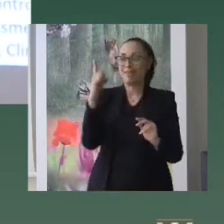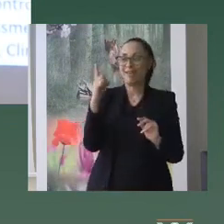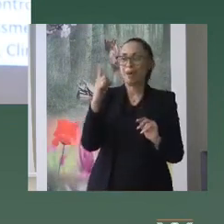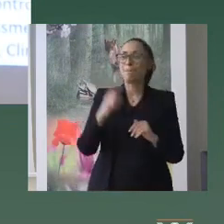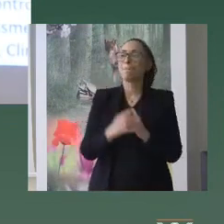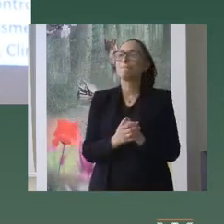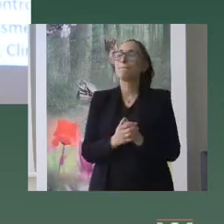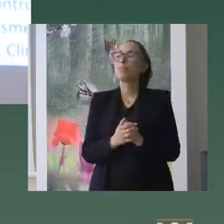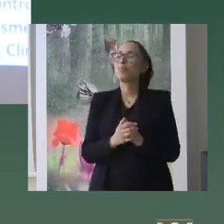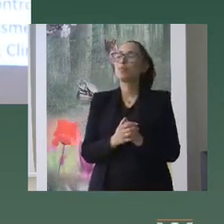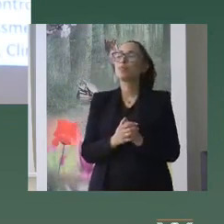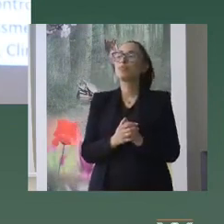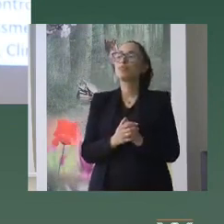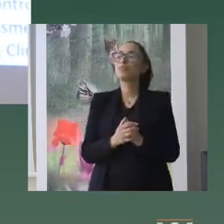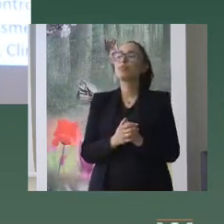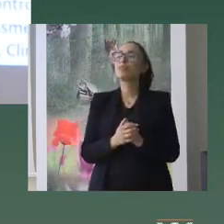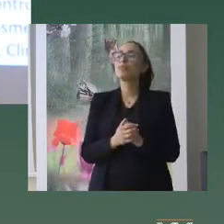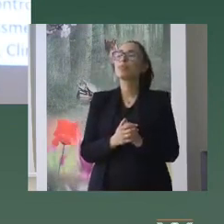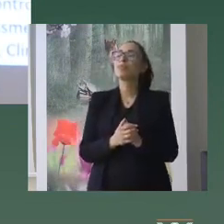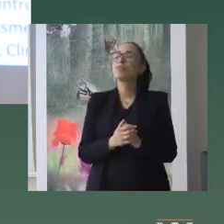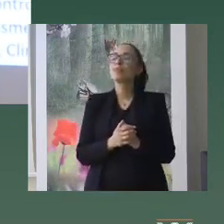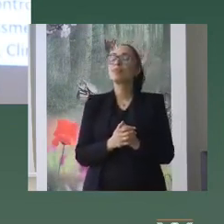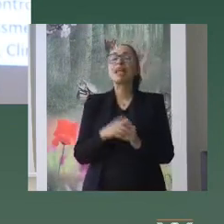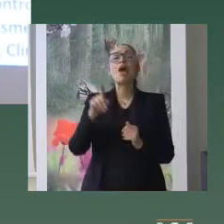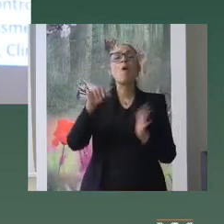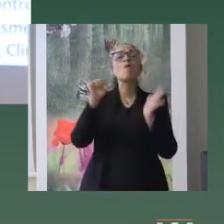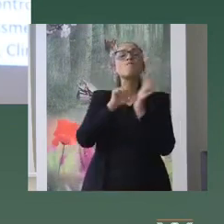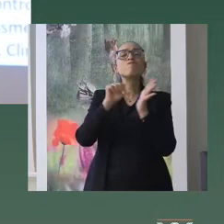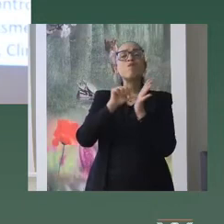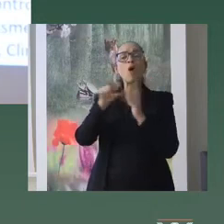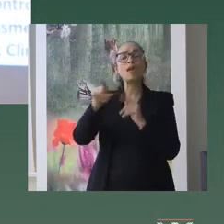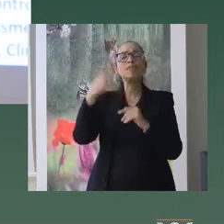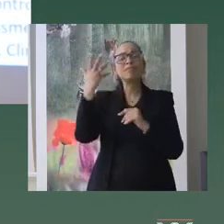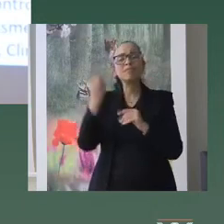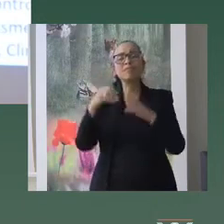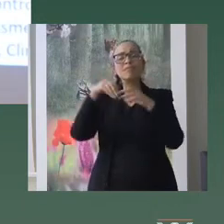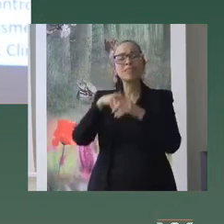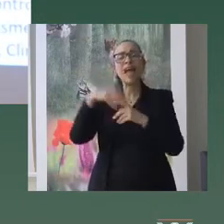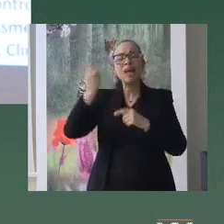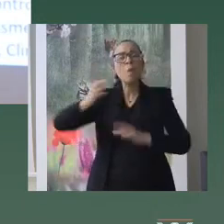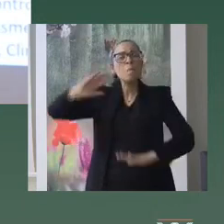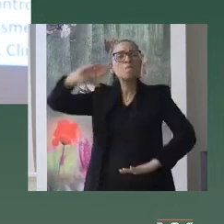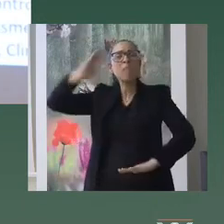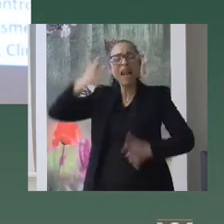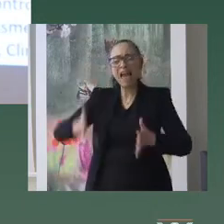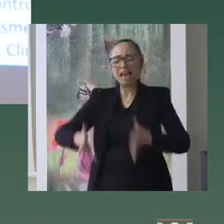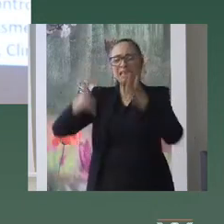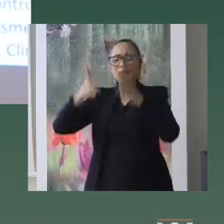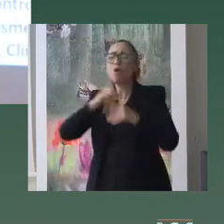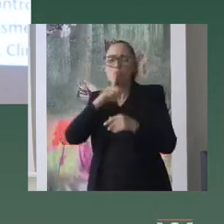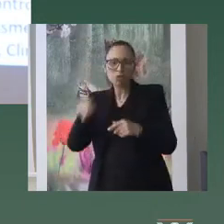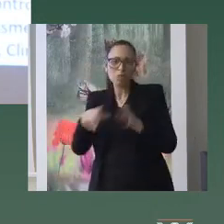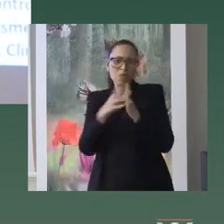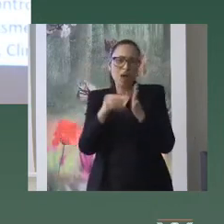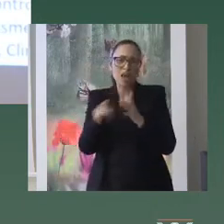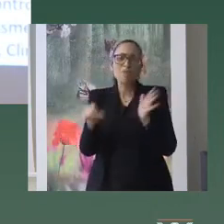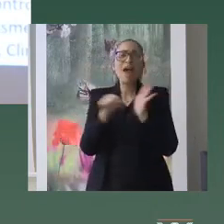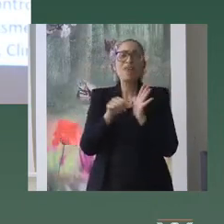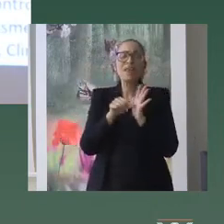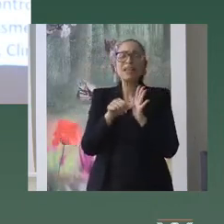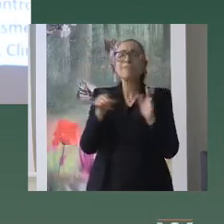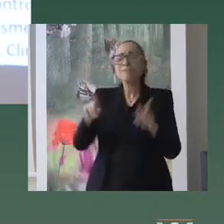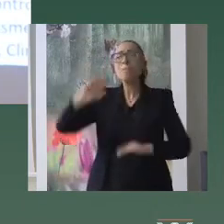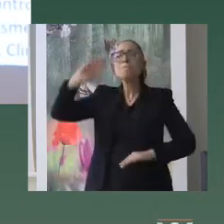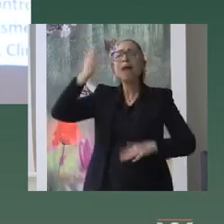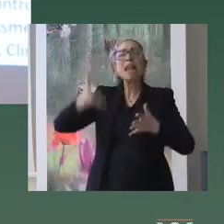Ναι. Με τις πόλεις που έχουν πολύ παλιά κτίρια, που το είπατε και εσείς, ότι η Αθήνα είναι μία από αυτές. Ναι. Με τα παλιά